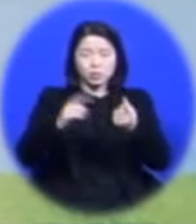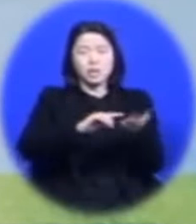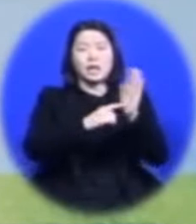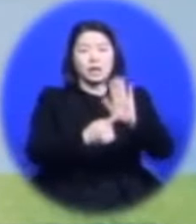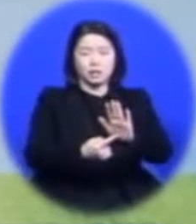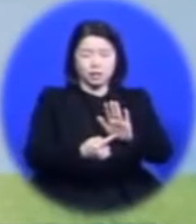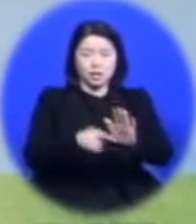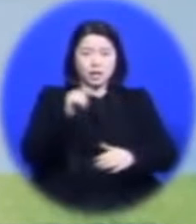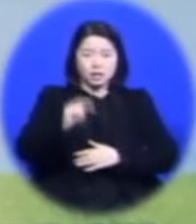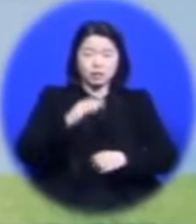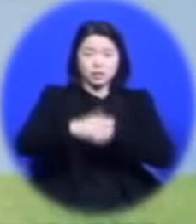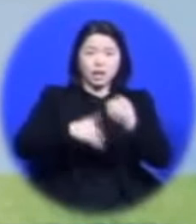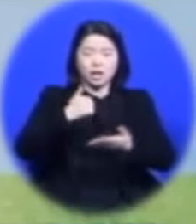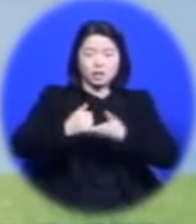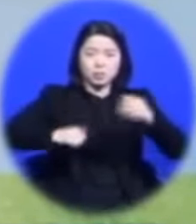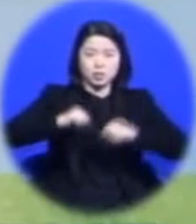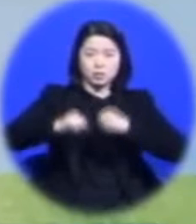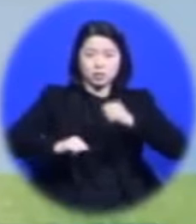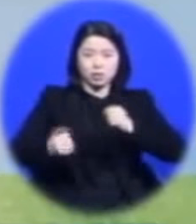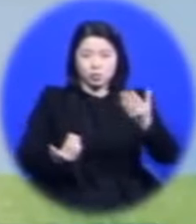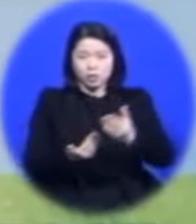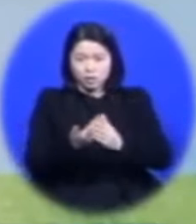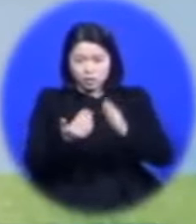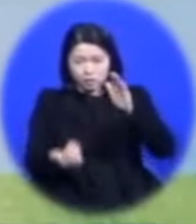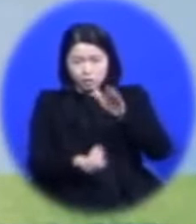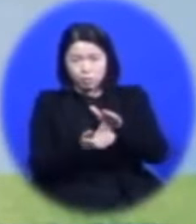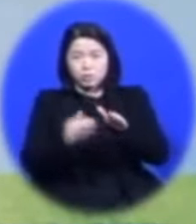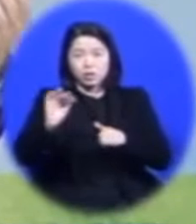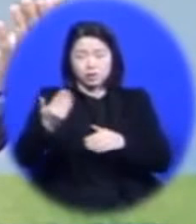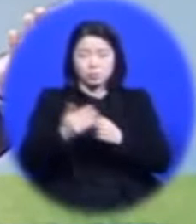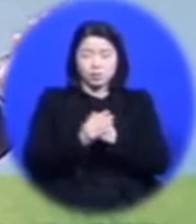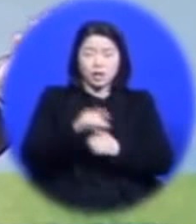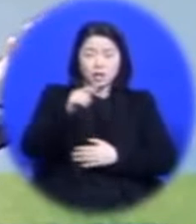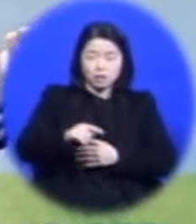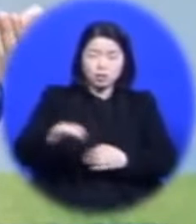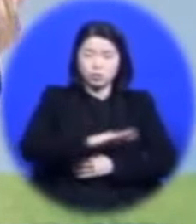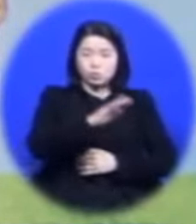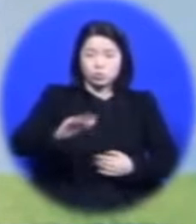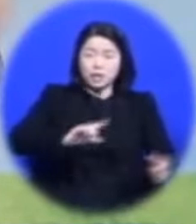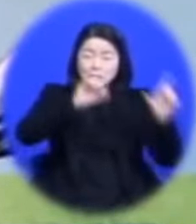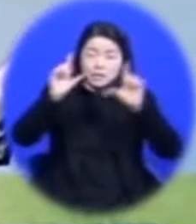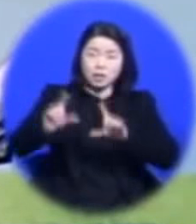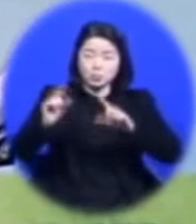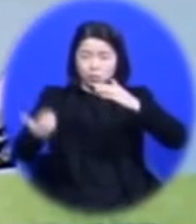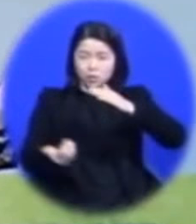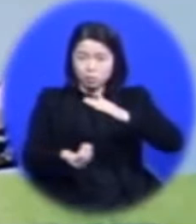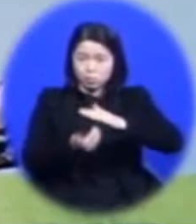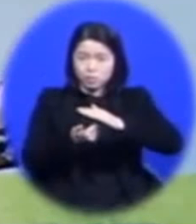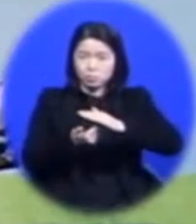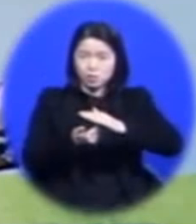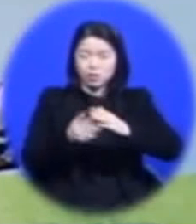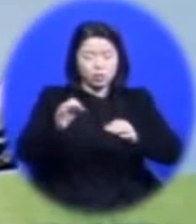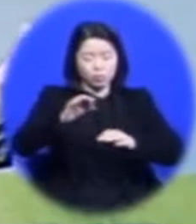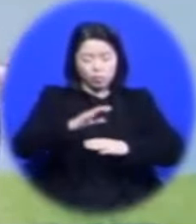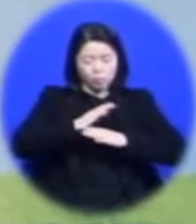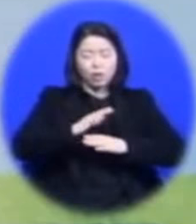이것이 하나님의 역사로 이루어지는 겁니다 이것이 우리의 삶 속에 이루어지면 이건 너무나 놀라운